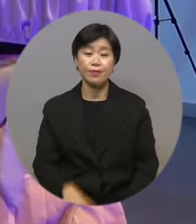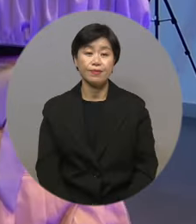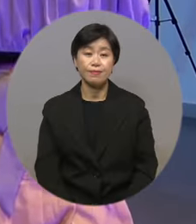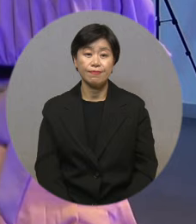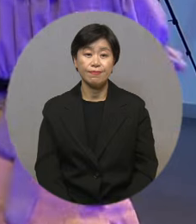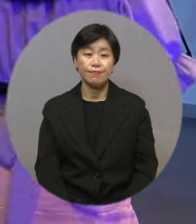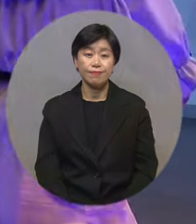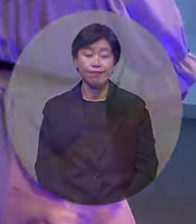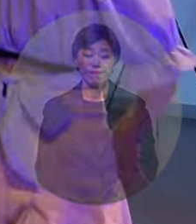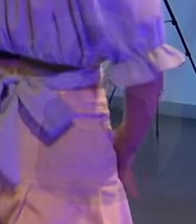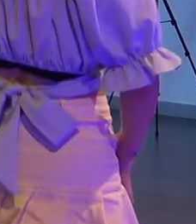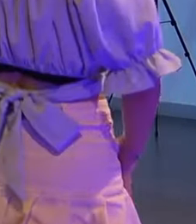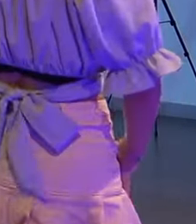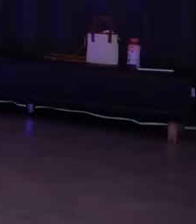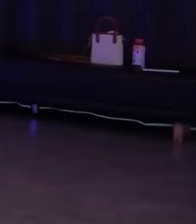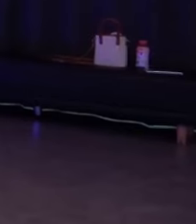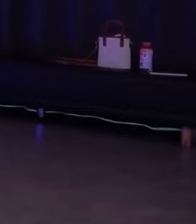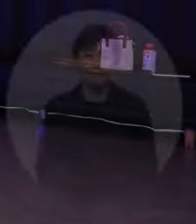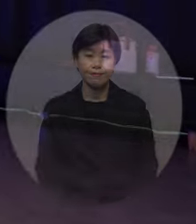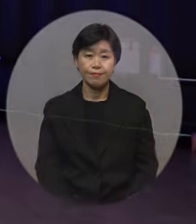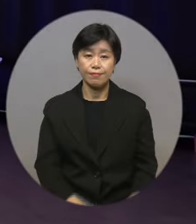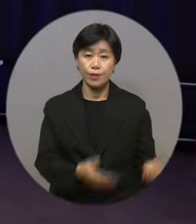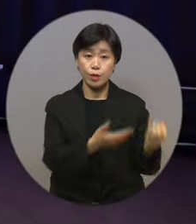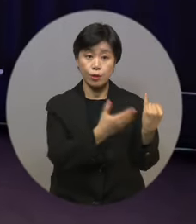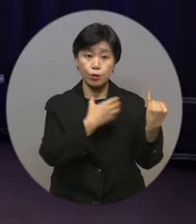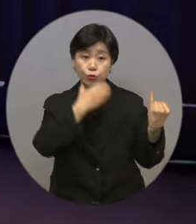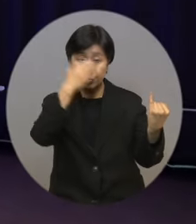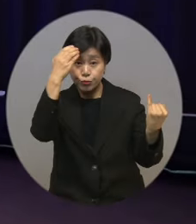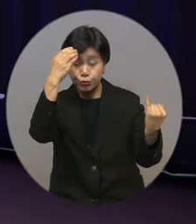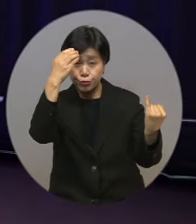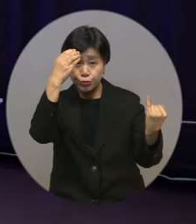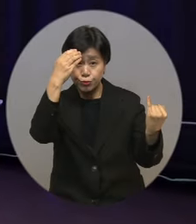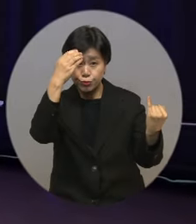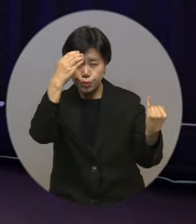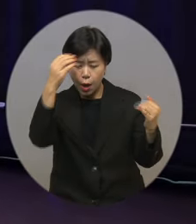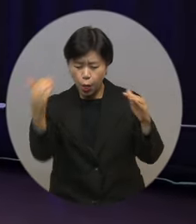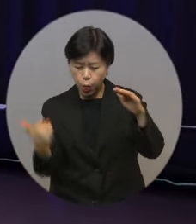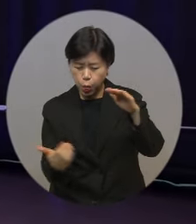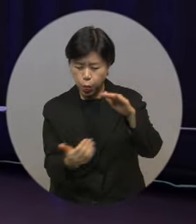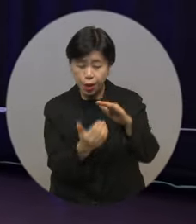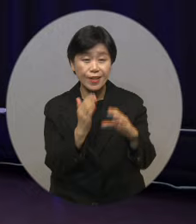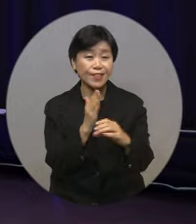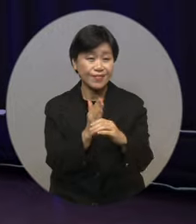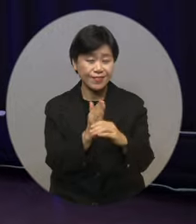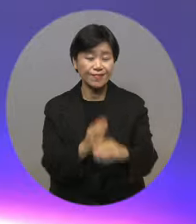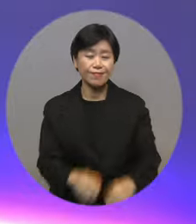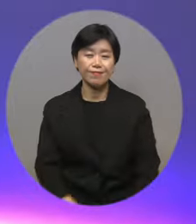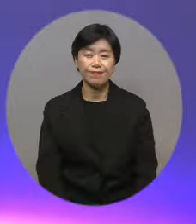지연 씨의 꿈이 더 가까워지고 있습니다.